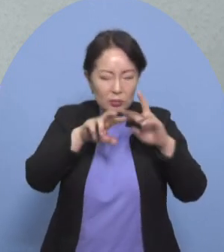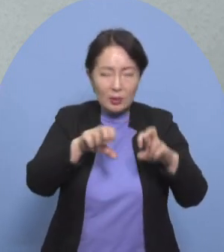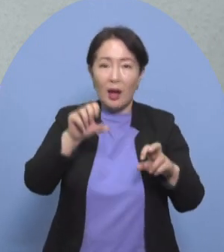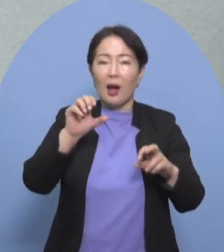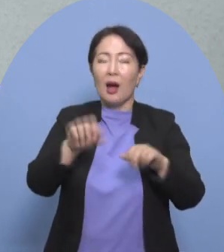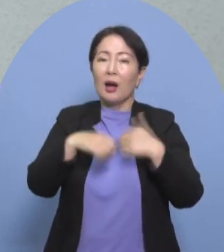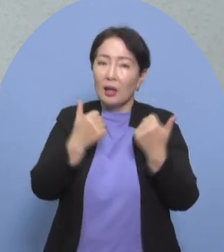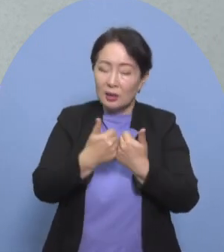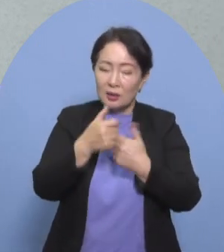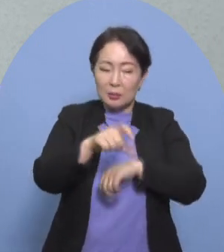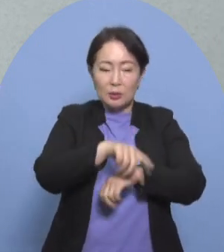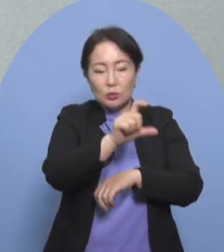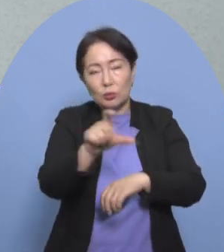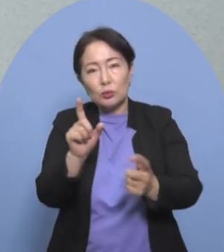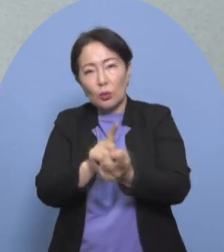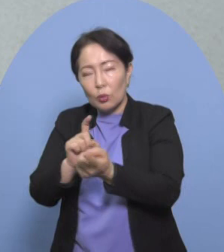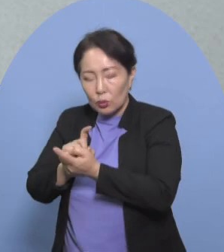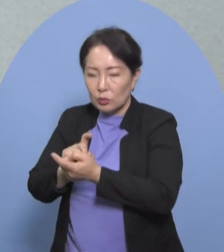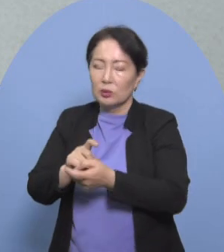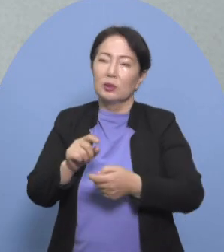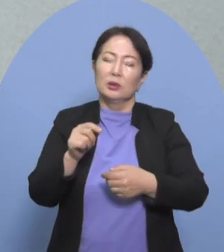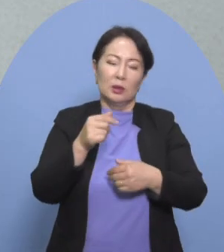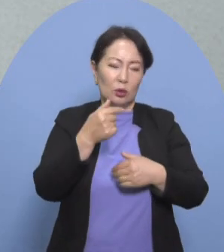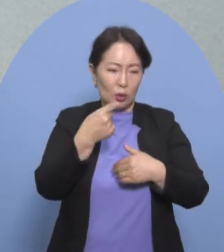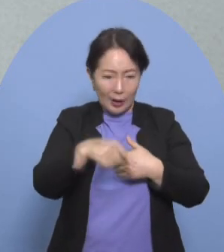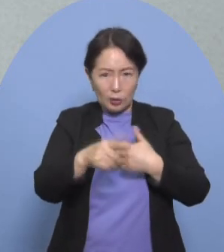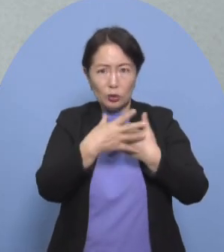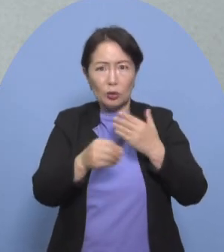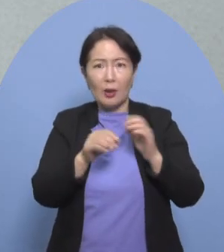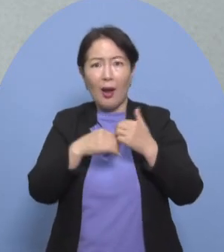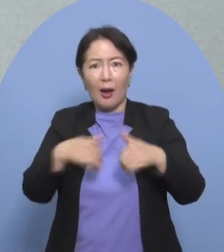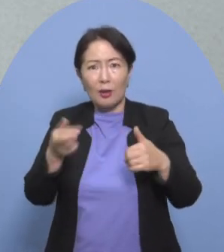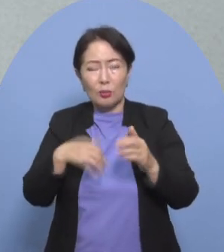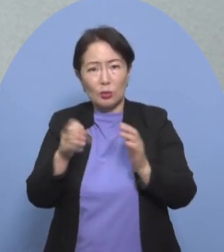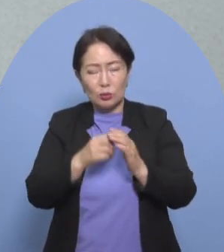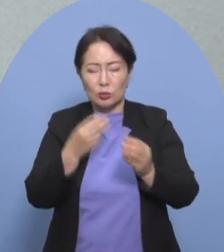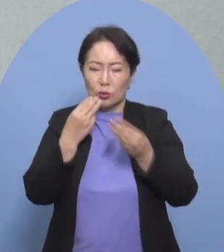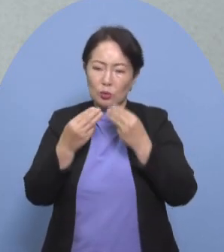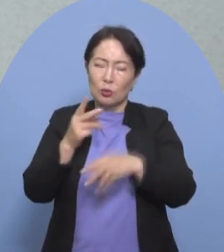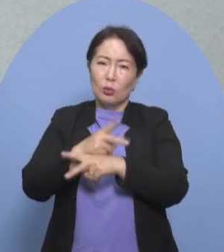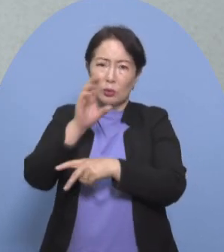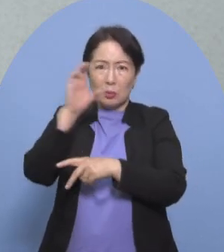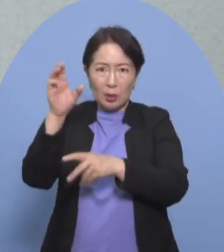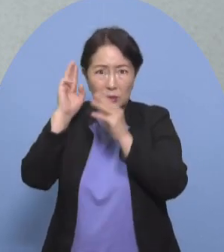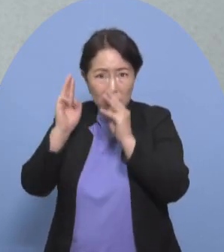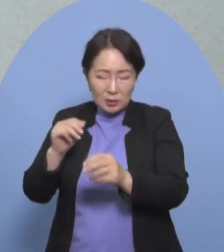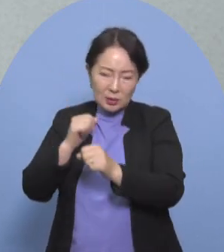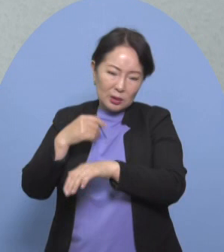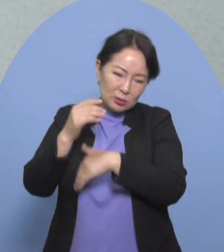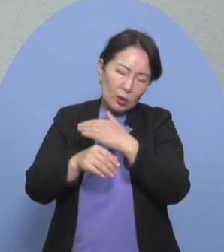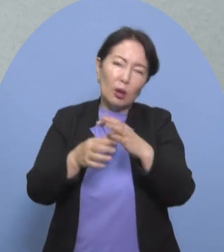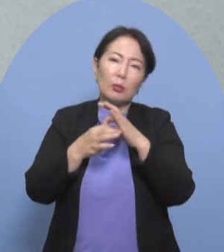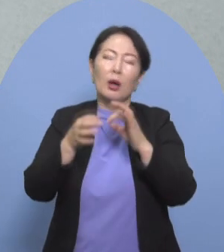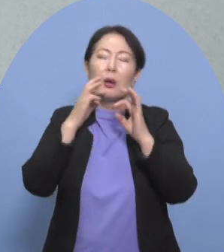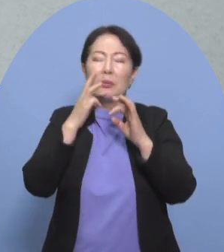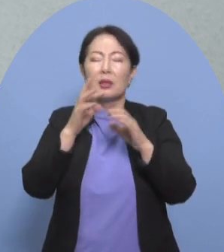энэ агаарлыг төрийн хариуцсан мэдрэгчлүүдтэй уулзаад зөвлөгийн нөлөөс ангид байх нь чухал зашгүй шүүхийн хуулийн байгуулгаараа шийдвэрлэж байгаа үйл ажиллагааны талаар